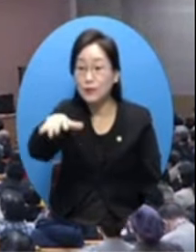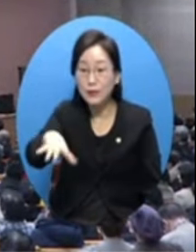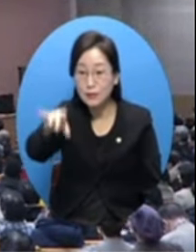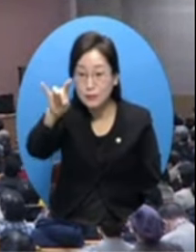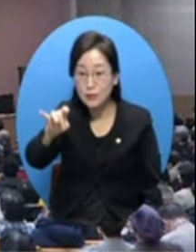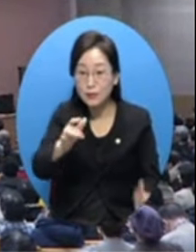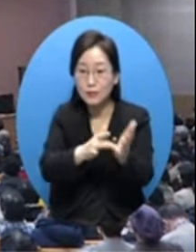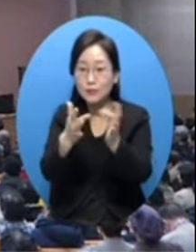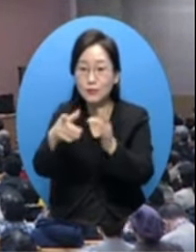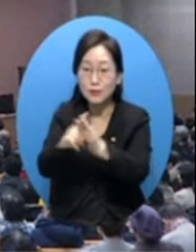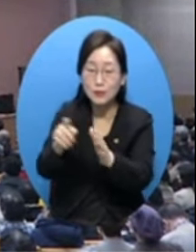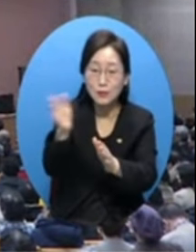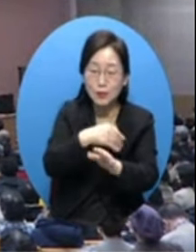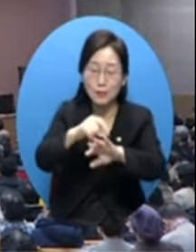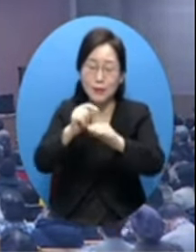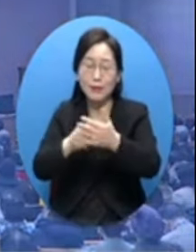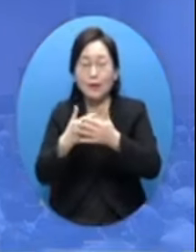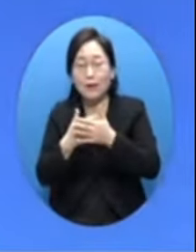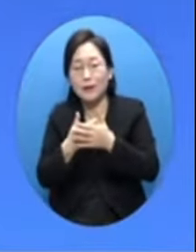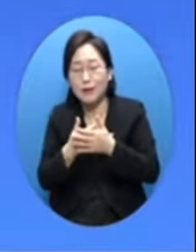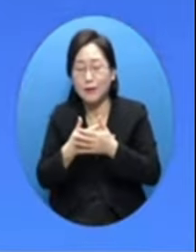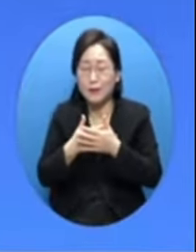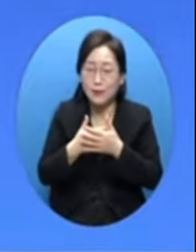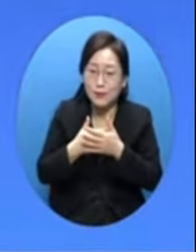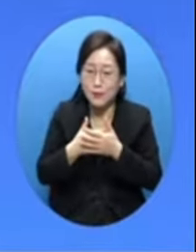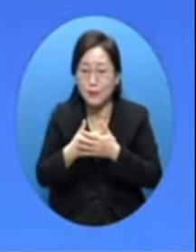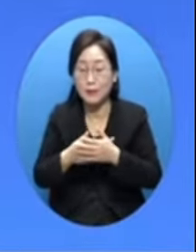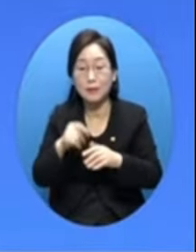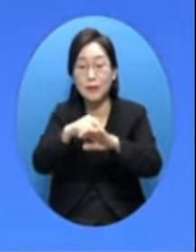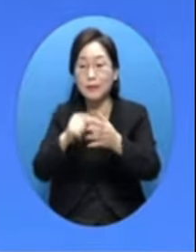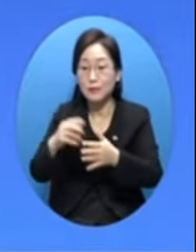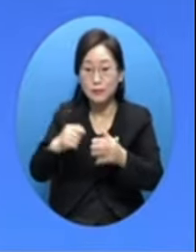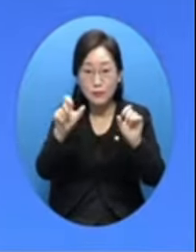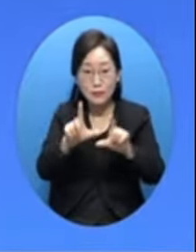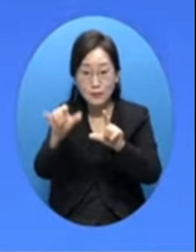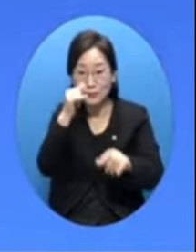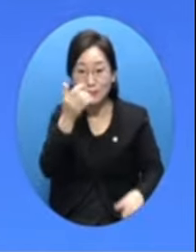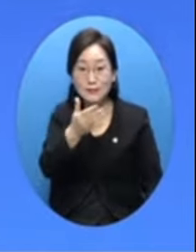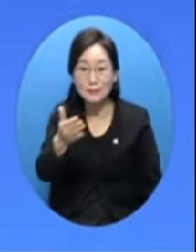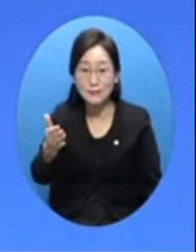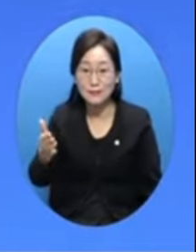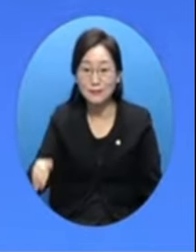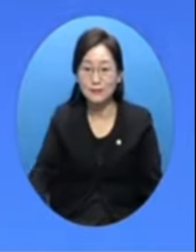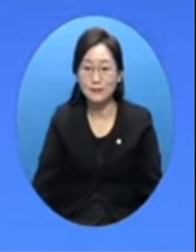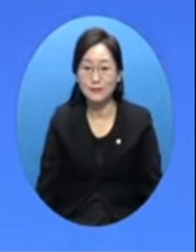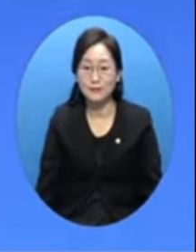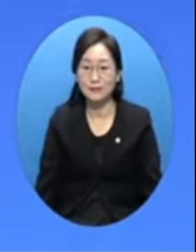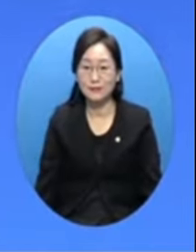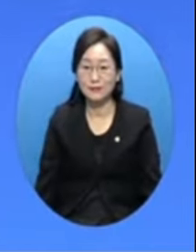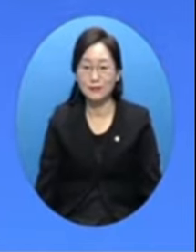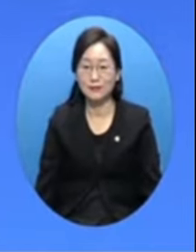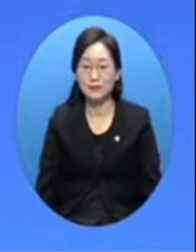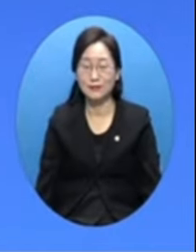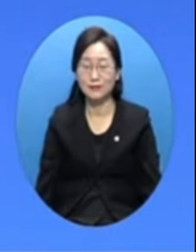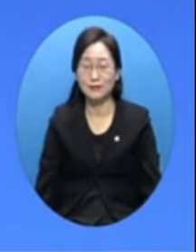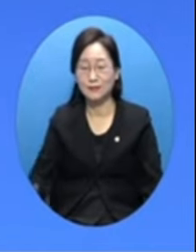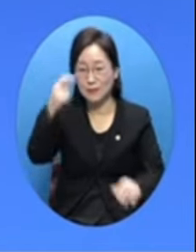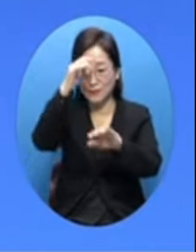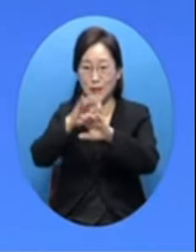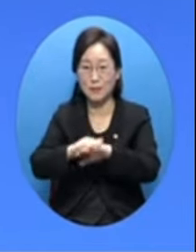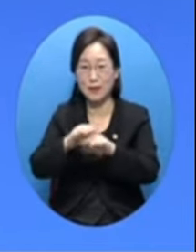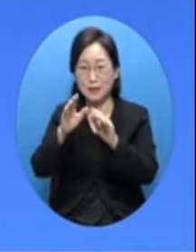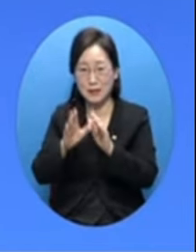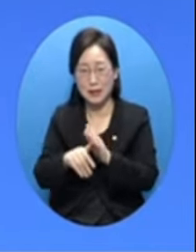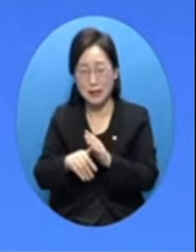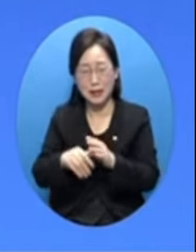믿은 그 순간부터 가슴에 떨리고 설레는 마음으로 우리가 살아가고 있는 지 예배 시간 안하면 내가